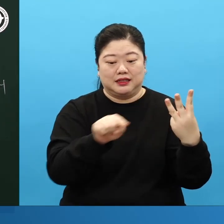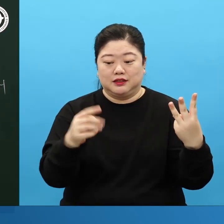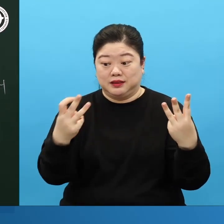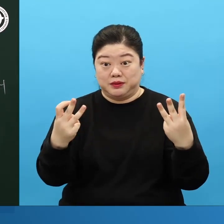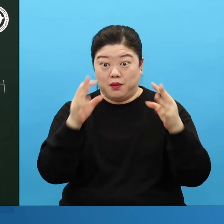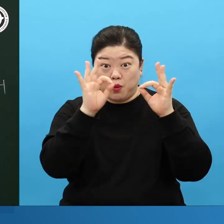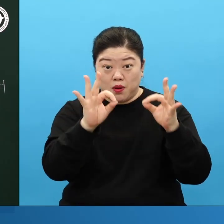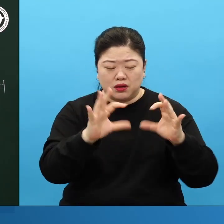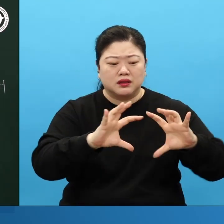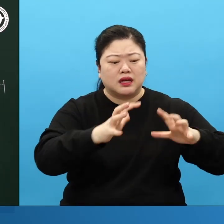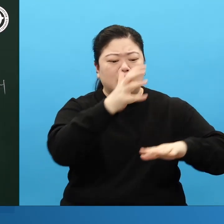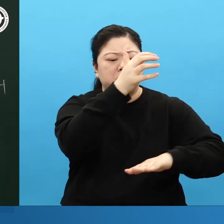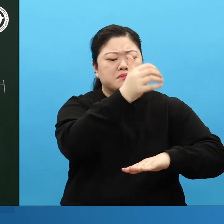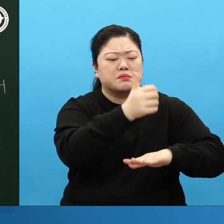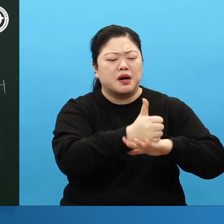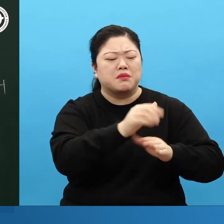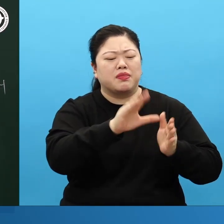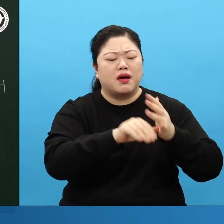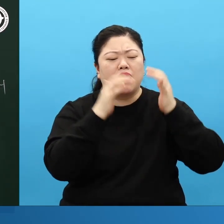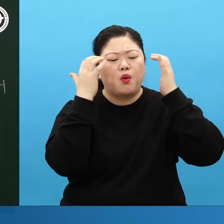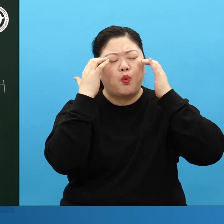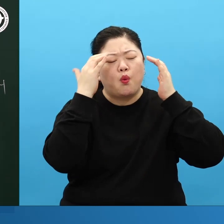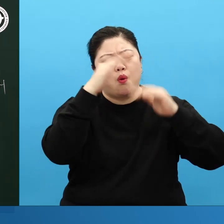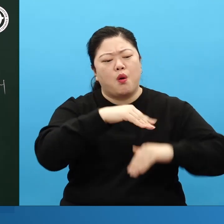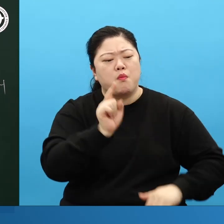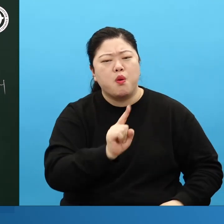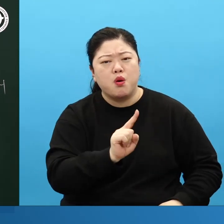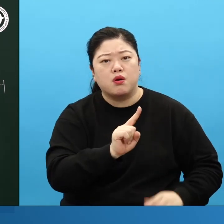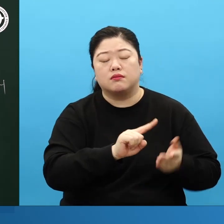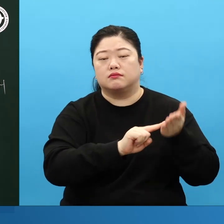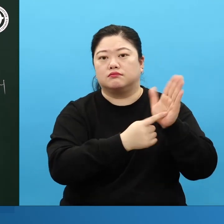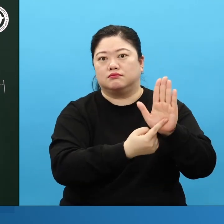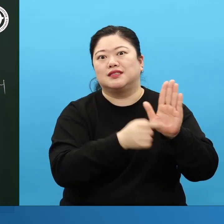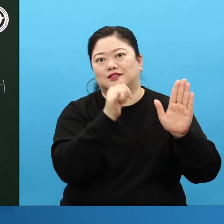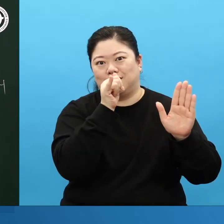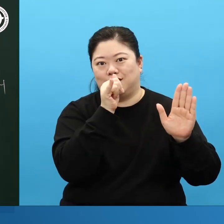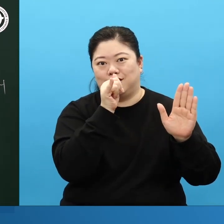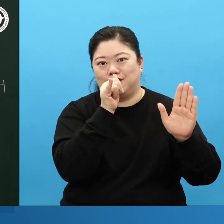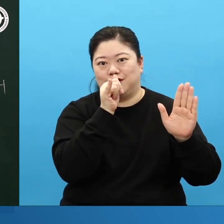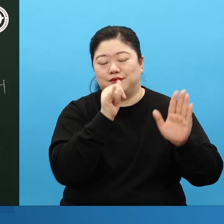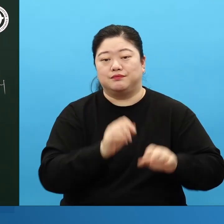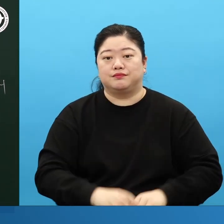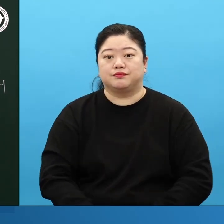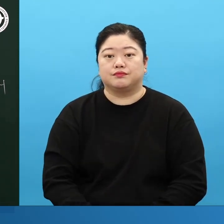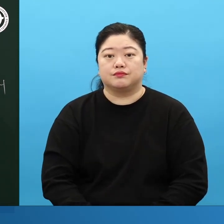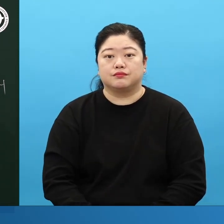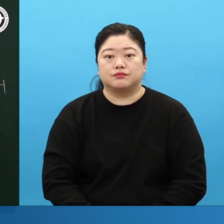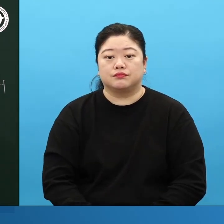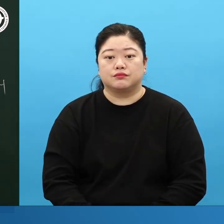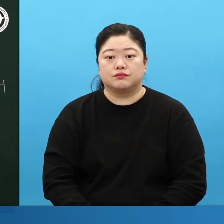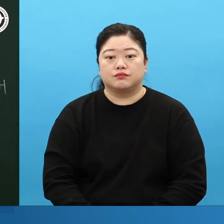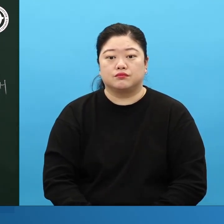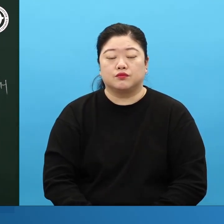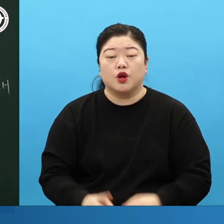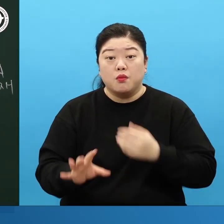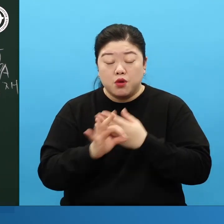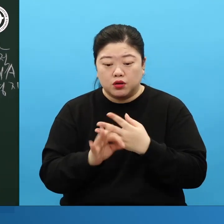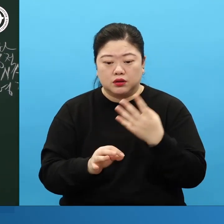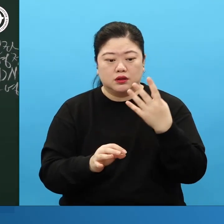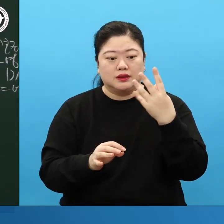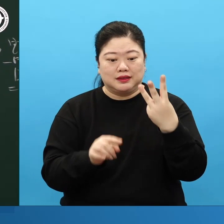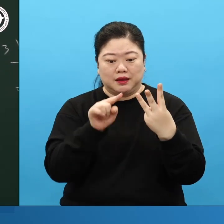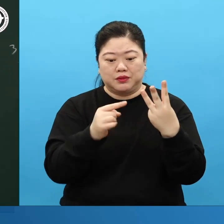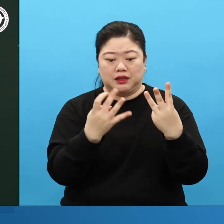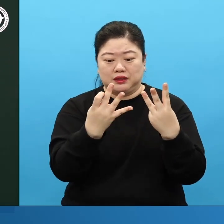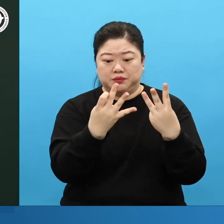상황이 나왔어요. En 2 de Timoteo 3 hasta el 12 está diciendo acerca de lo que iba a pasar en el fin de los 여러분 tiempos. 이 각인된 걸로 이기는 겁니다. Y con lo que ustedes